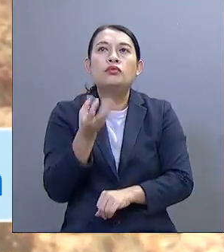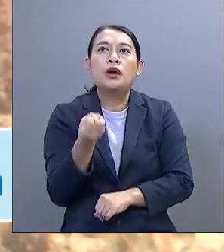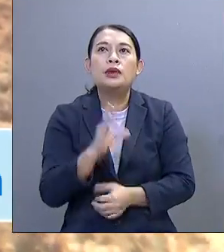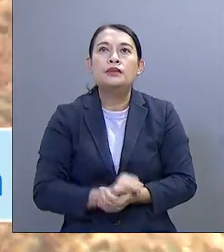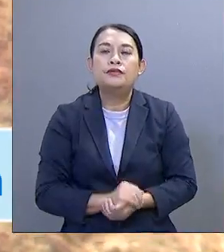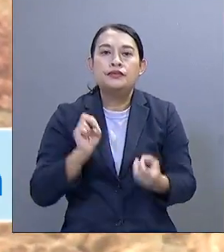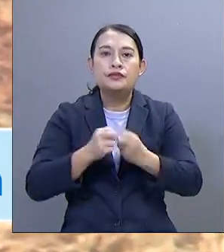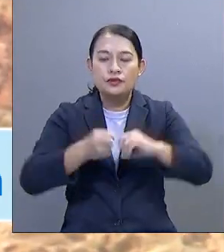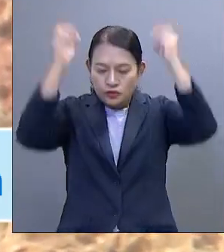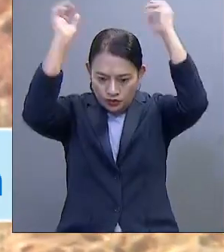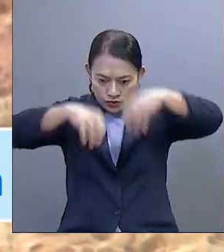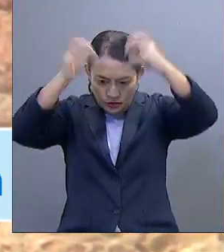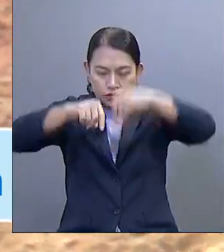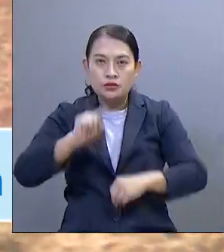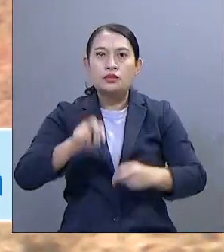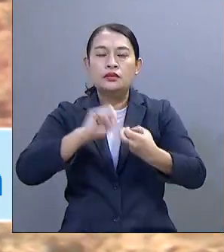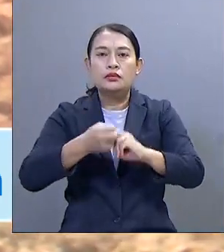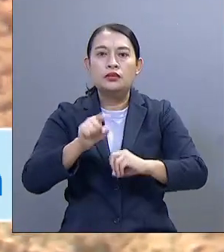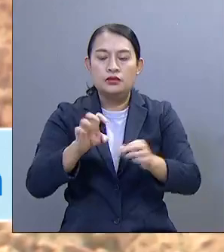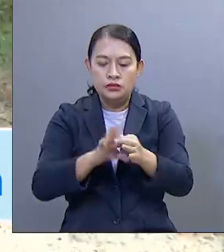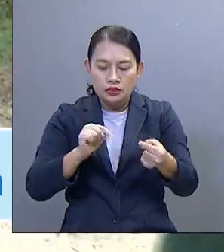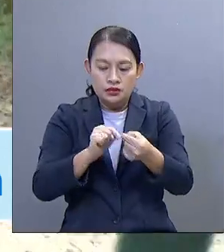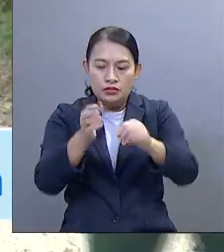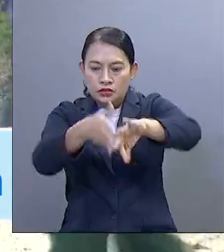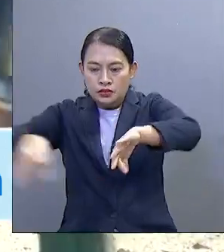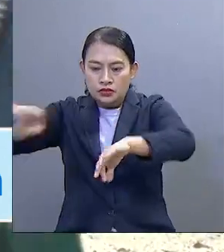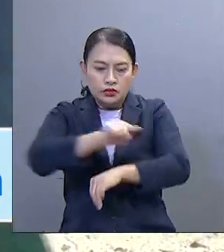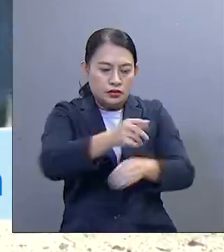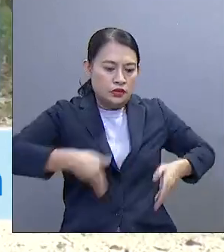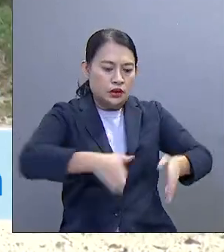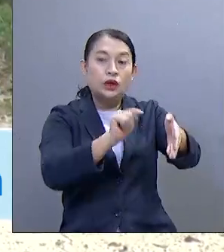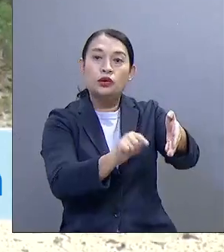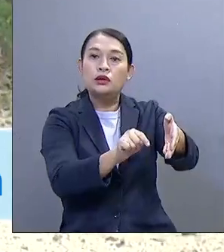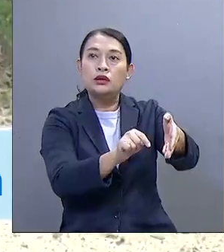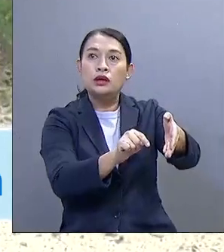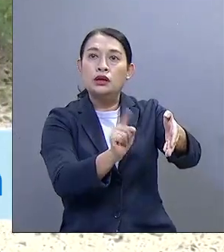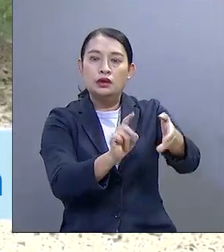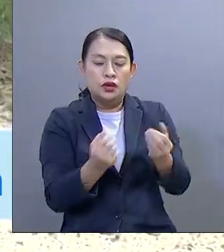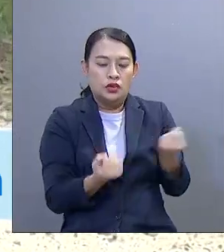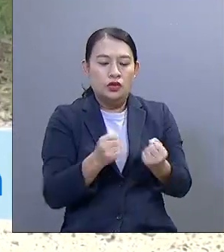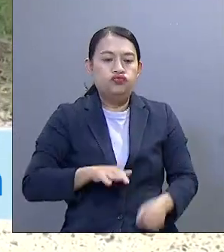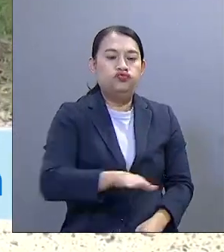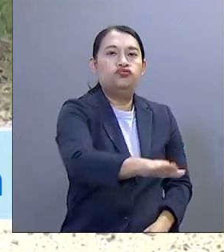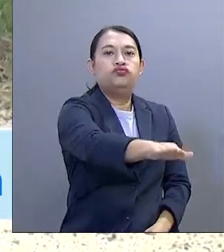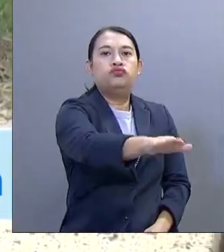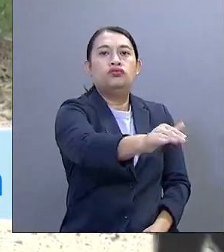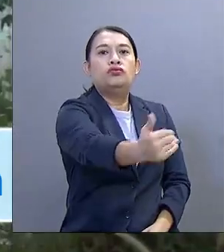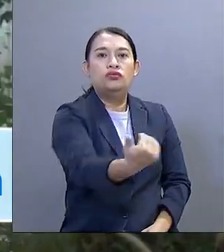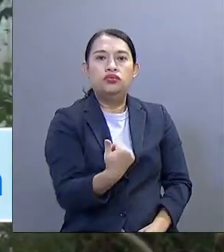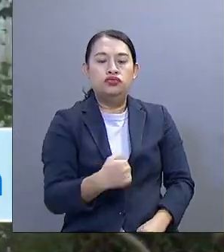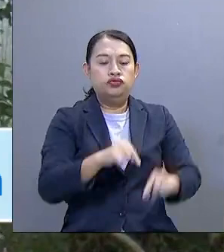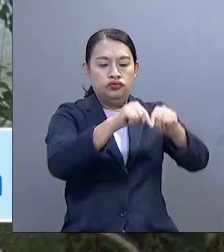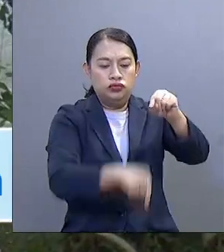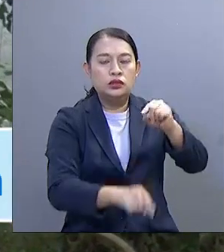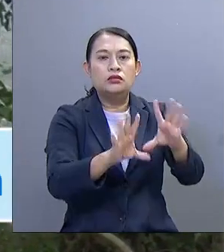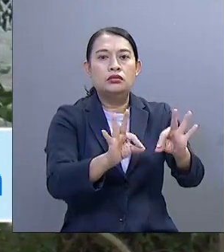โรนที่จะเก็ดปัถกรถบรร Buddhุกวิ่งจนเป็โครนลึก